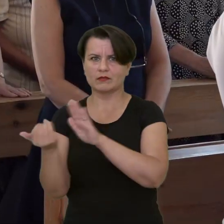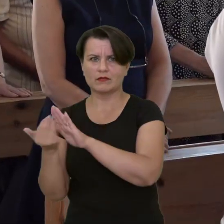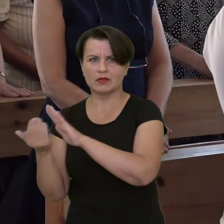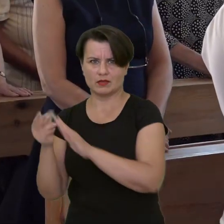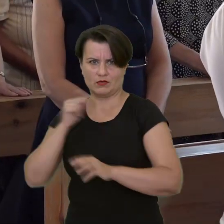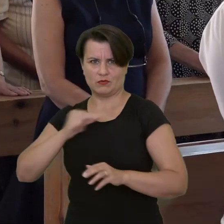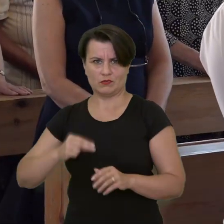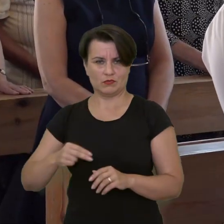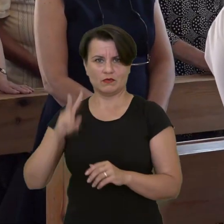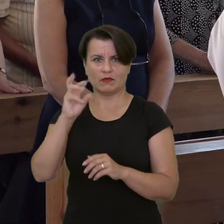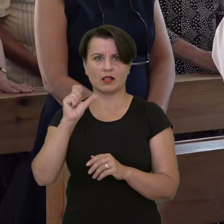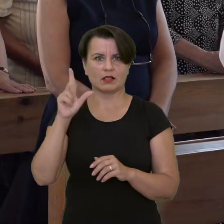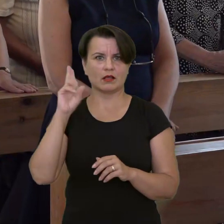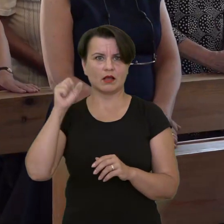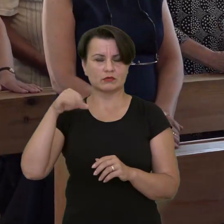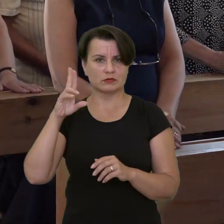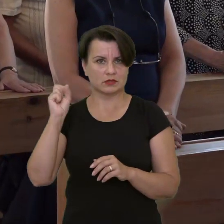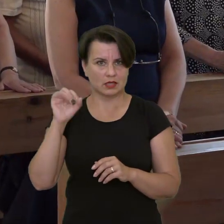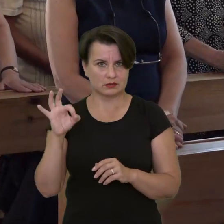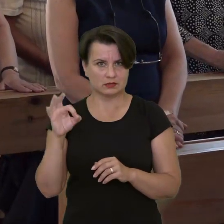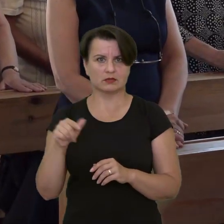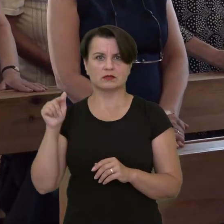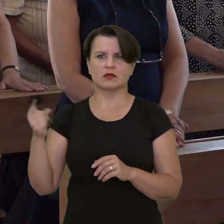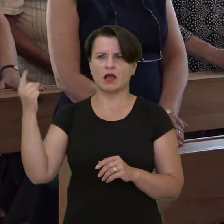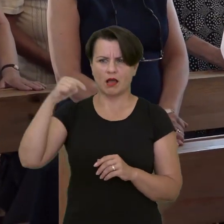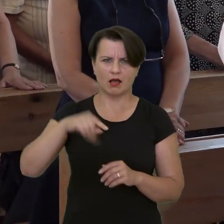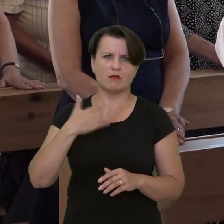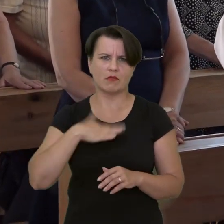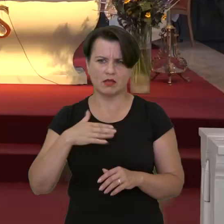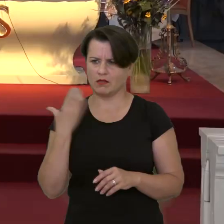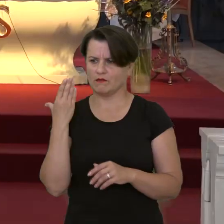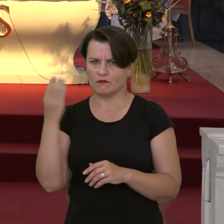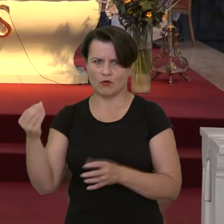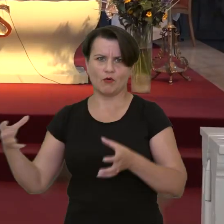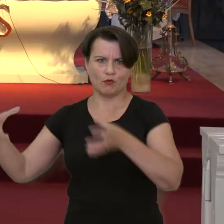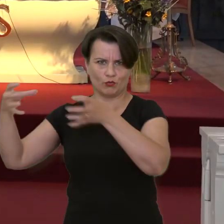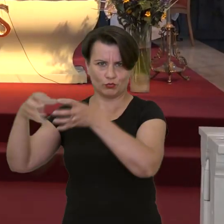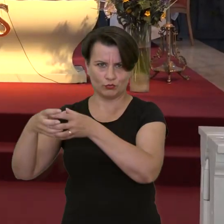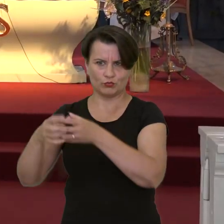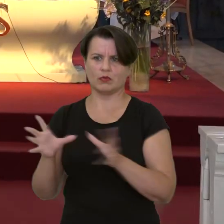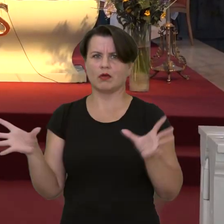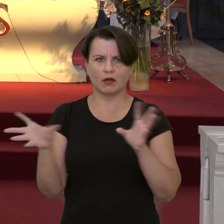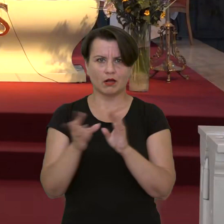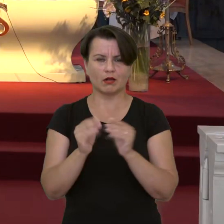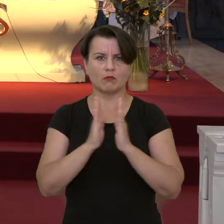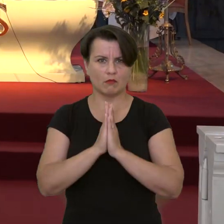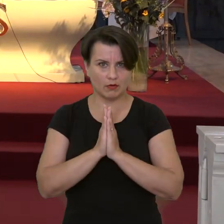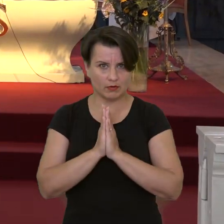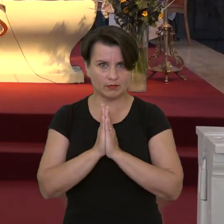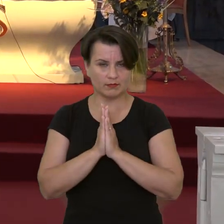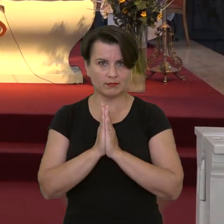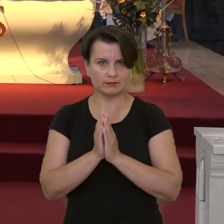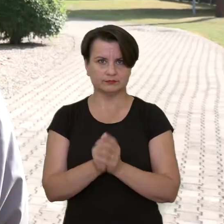vat, egzorcistą kunigą Arnoldą Valkauską, kuris atvažiuoja mielai kartu su užtarimo grupė ir kartu meldžiasi,